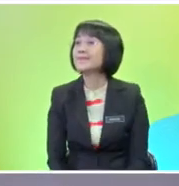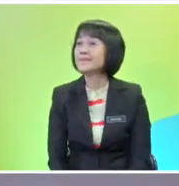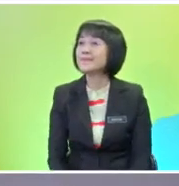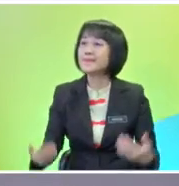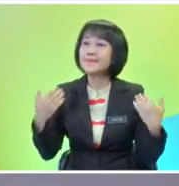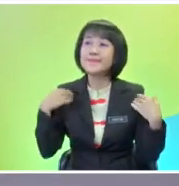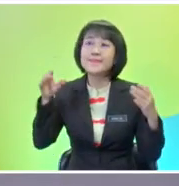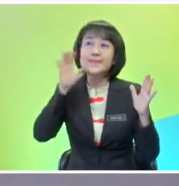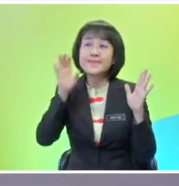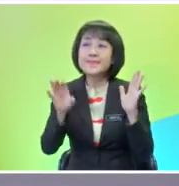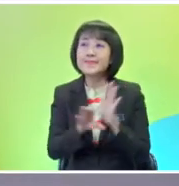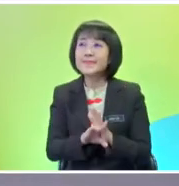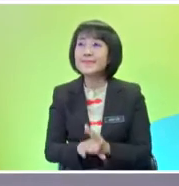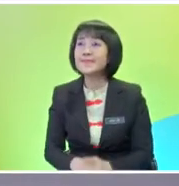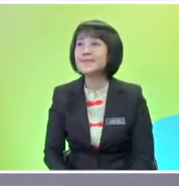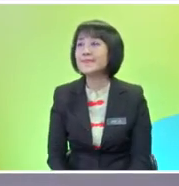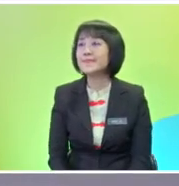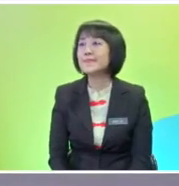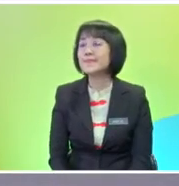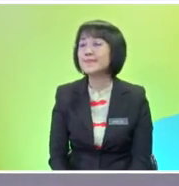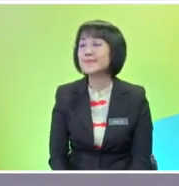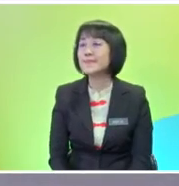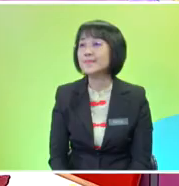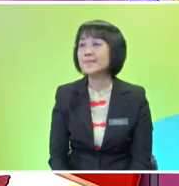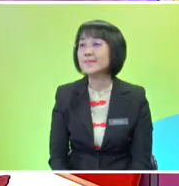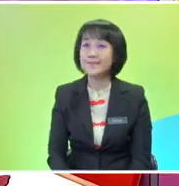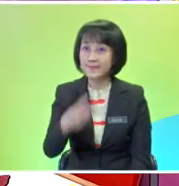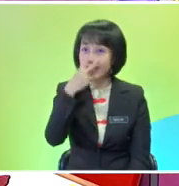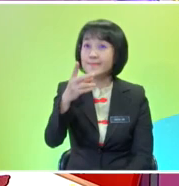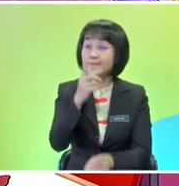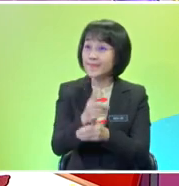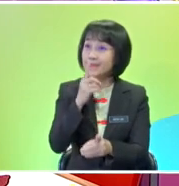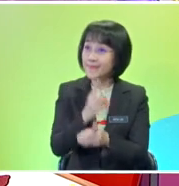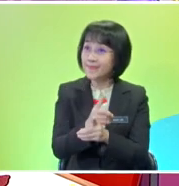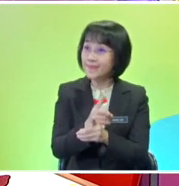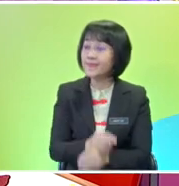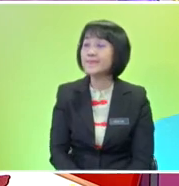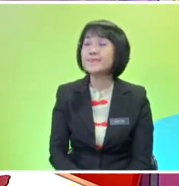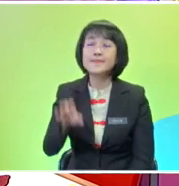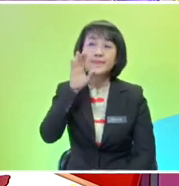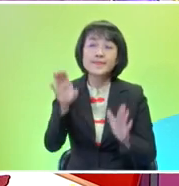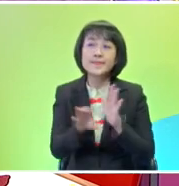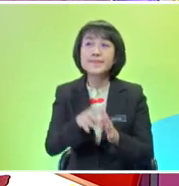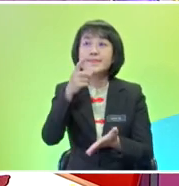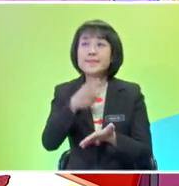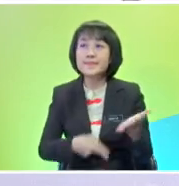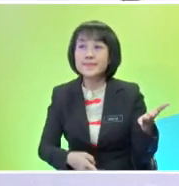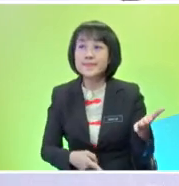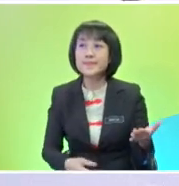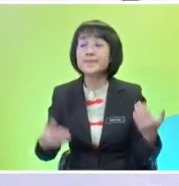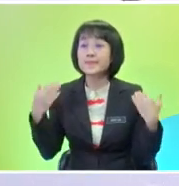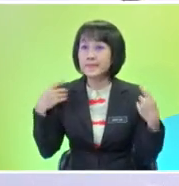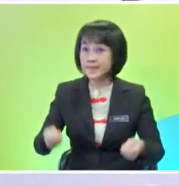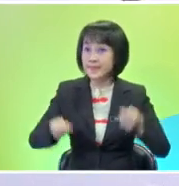gambar yang terakhir tengok betul-betul okey Gambar apa ni gambar ada tong